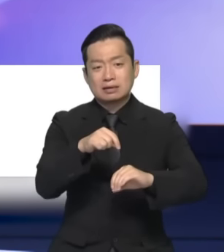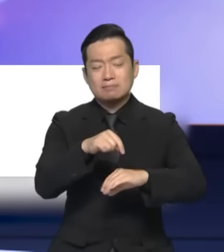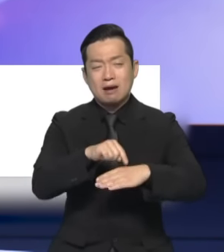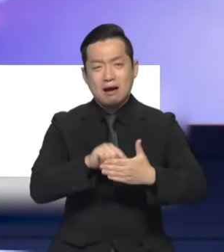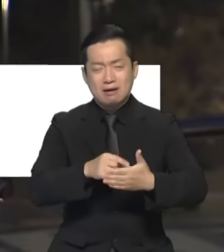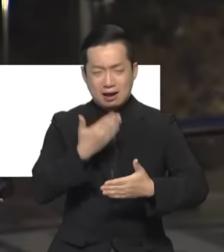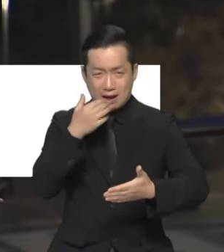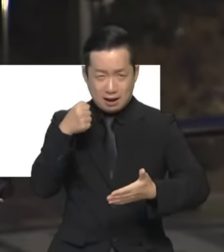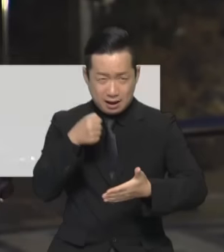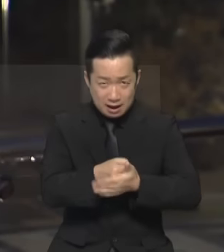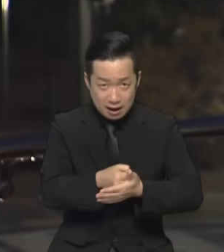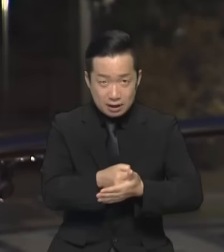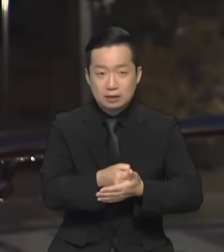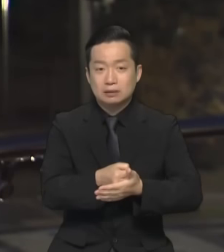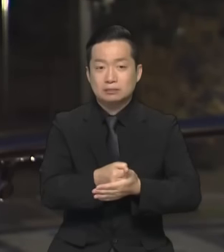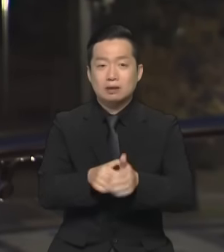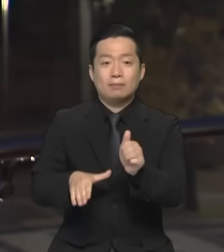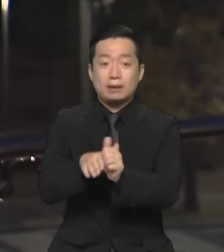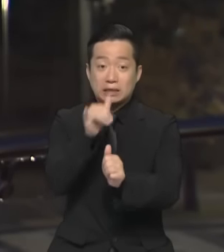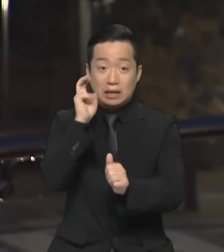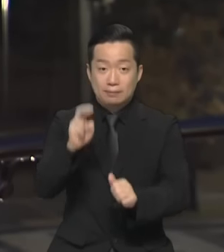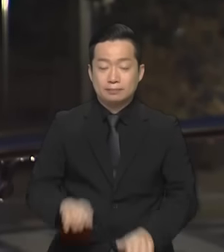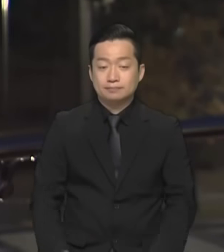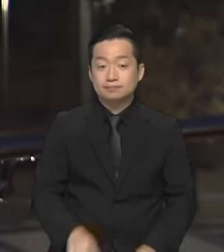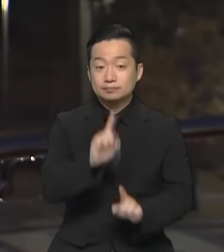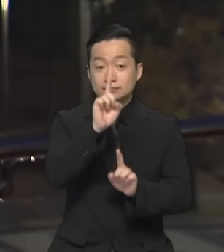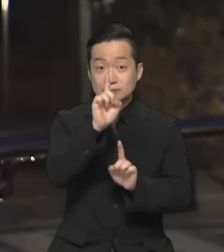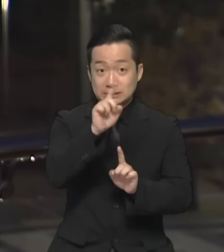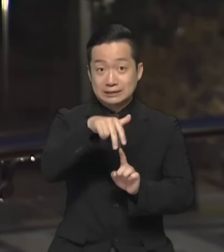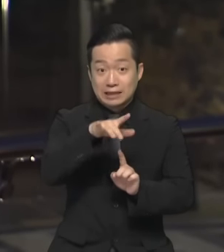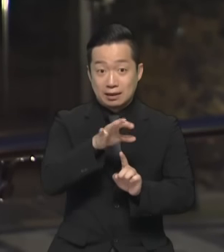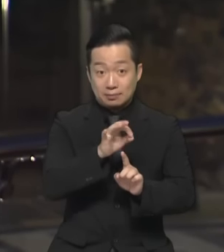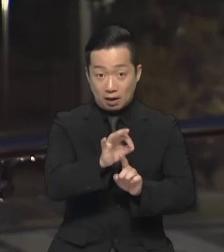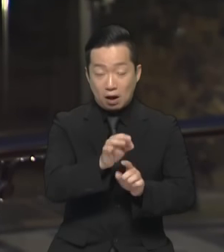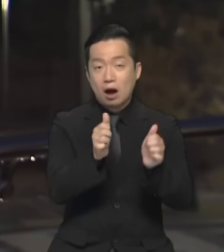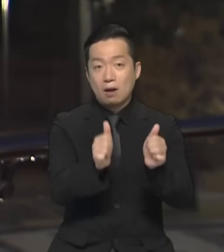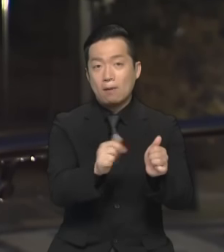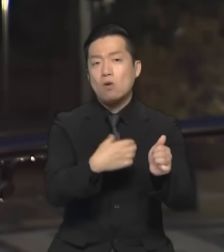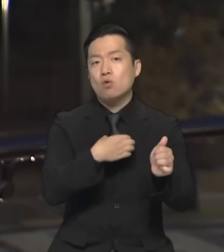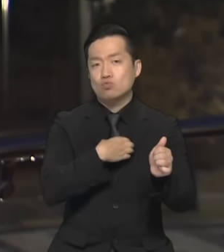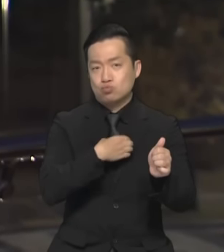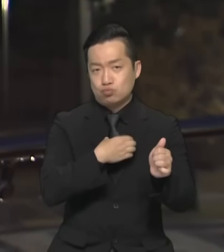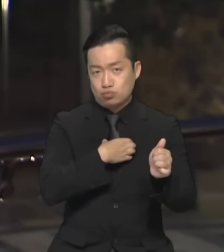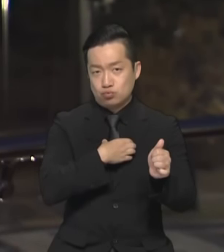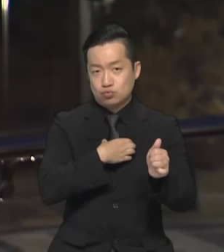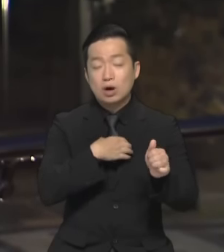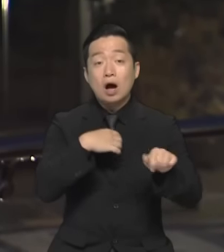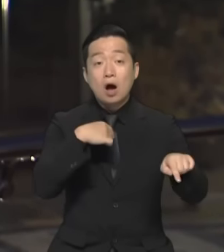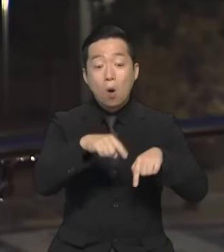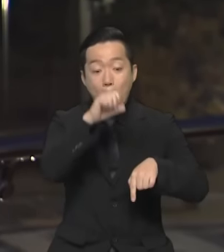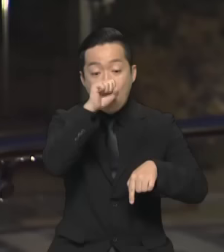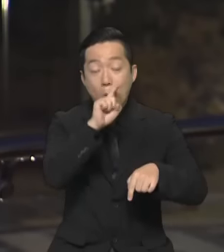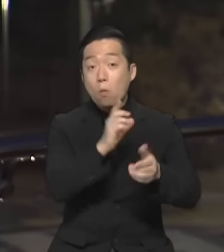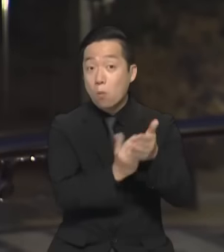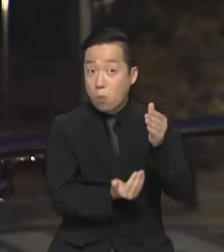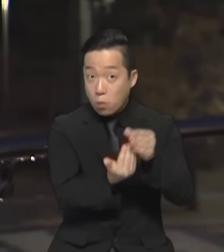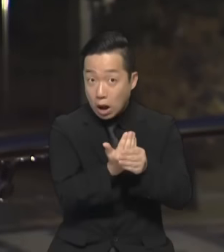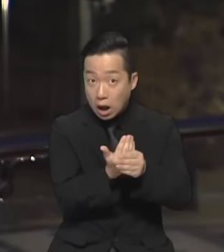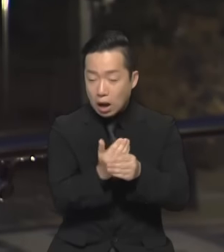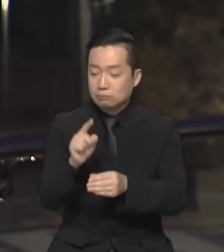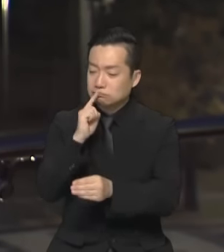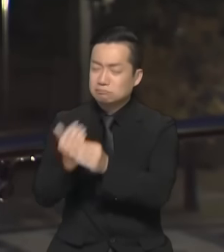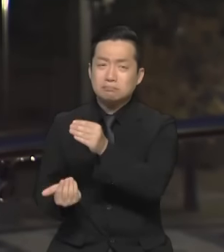달려들고 있다고 생각을 합니다. 당내에선 이재명 사법 리스크 현실화라는 정치적 호재가 나왔는데도 이번 논란으로